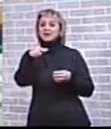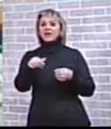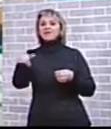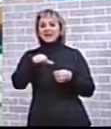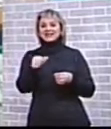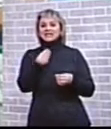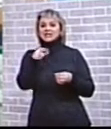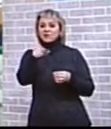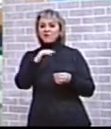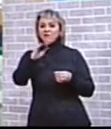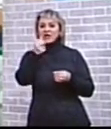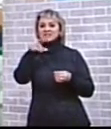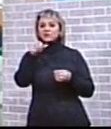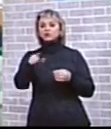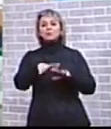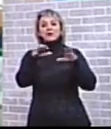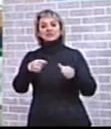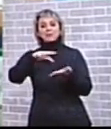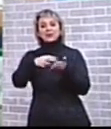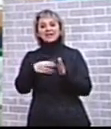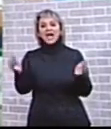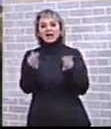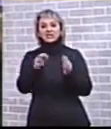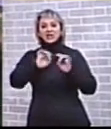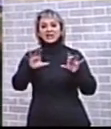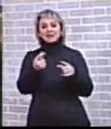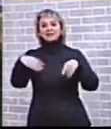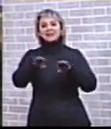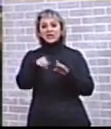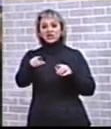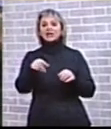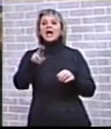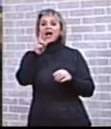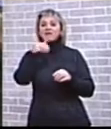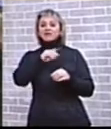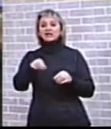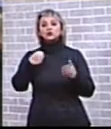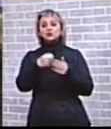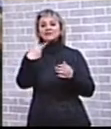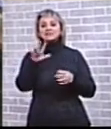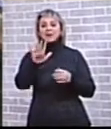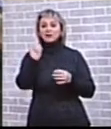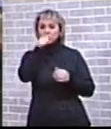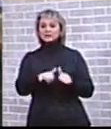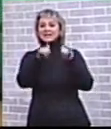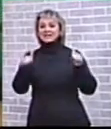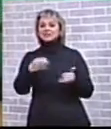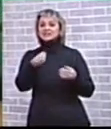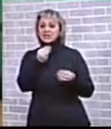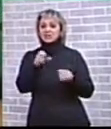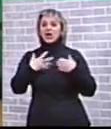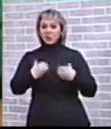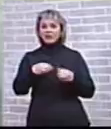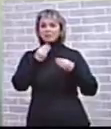для здоровья фастфуд. В правительстве планируют ограничить рекламу таких закусочных и до 2025 года развить направление здорового